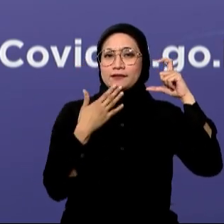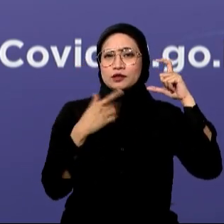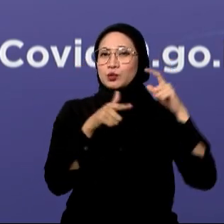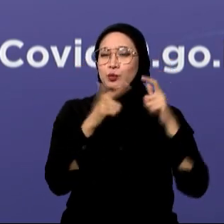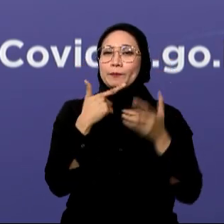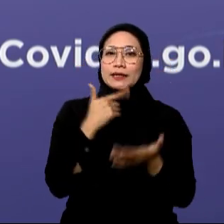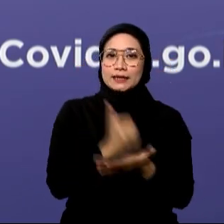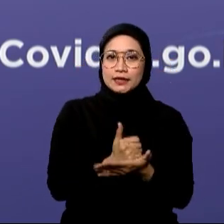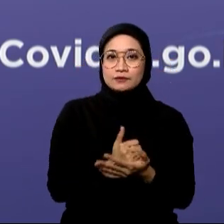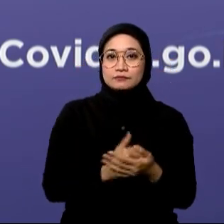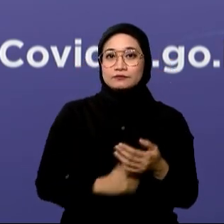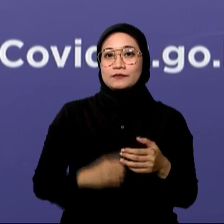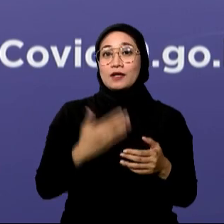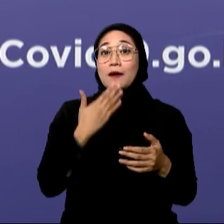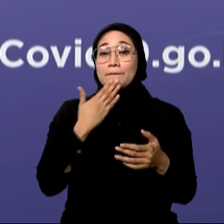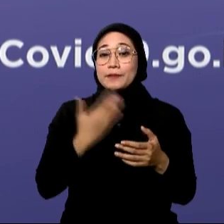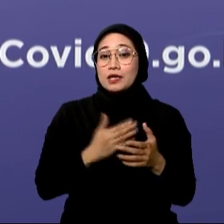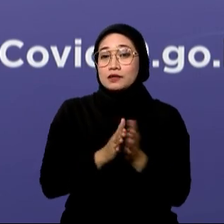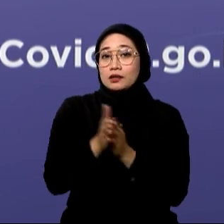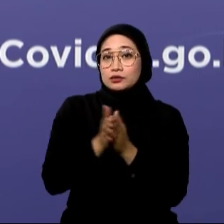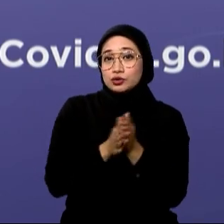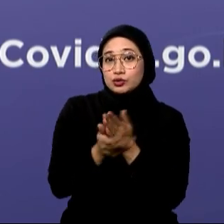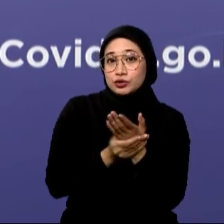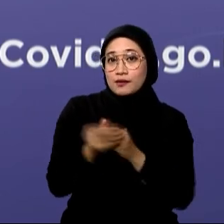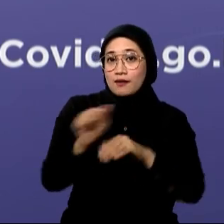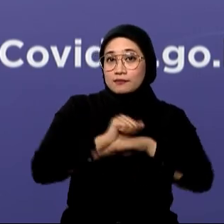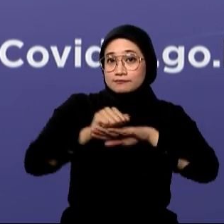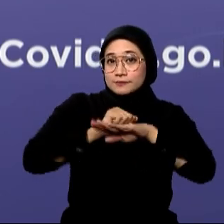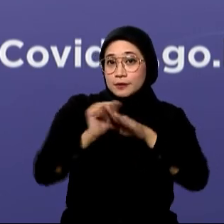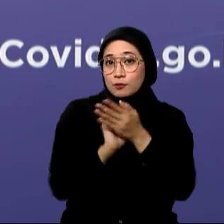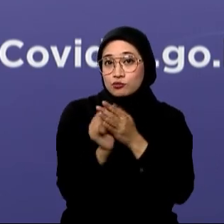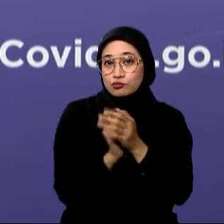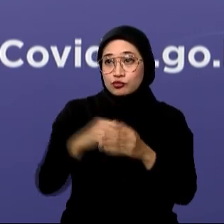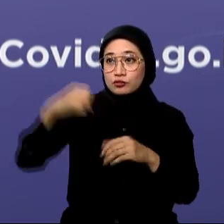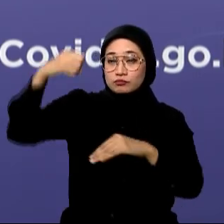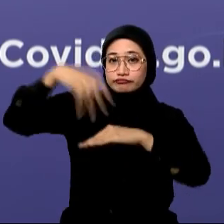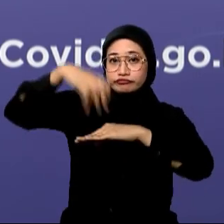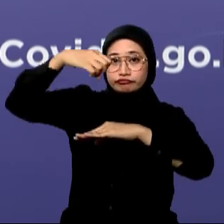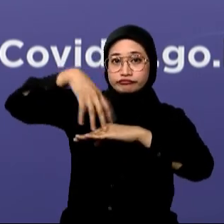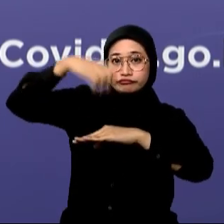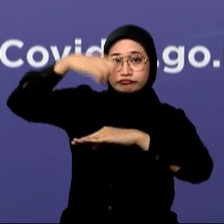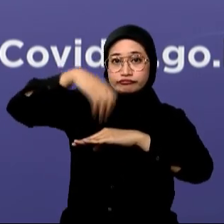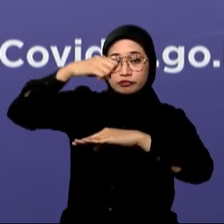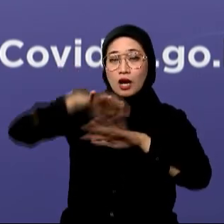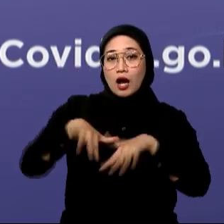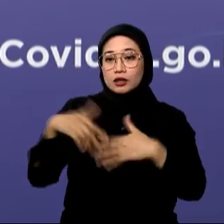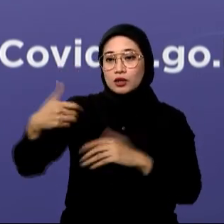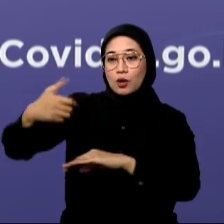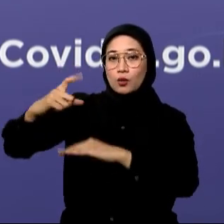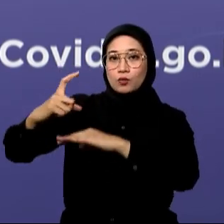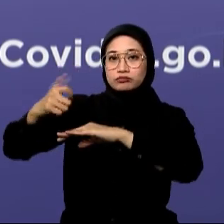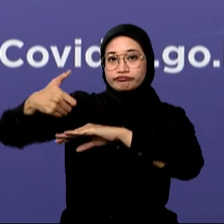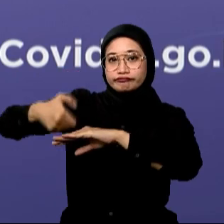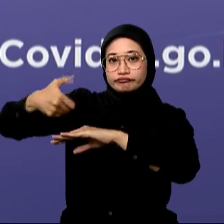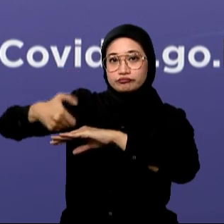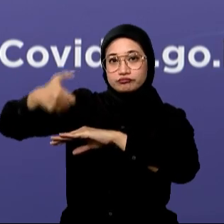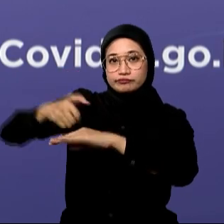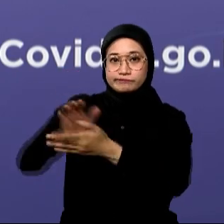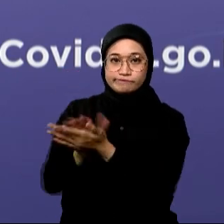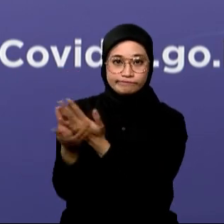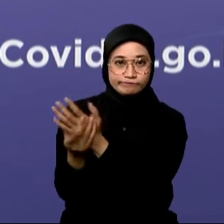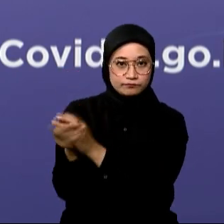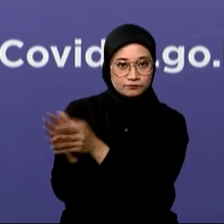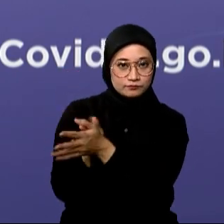Mari biasakan untuk mencuci tangan dengan menggunakan sabun dan air yang mengalir atau hand sanitizer.